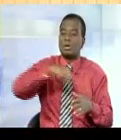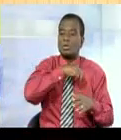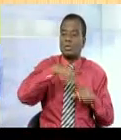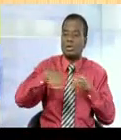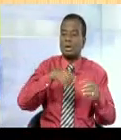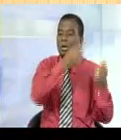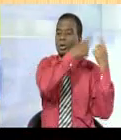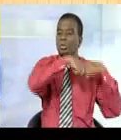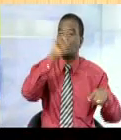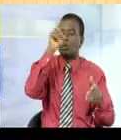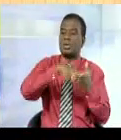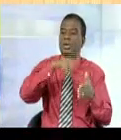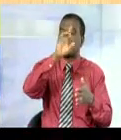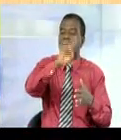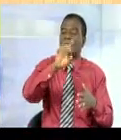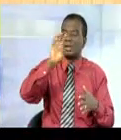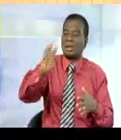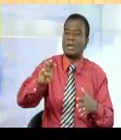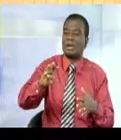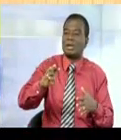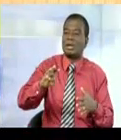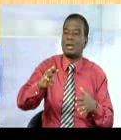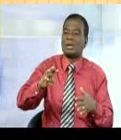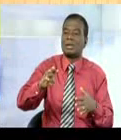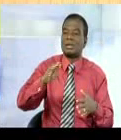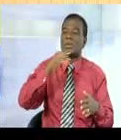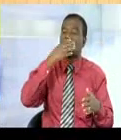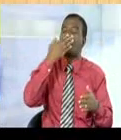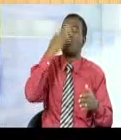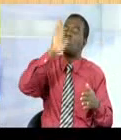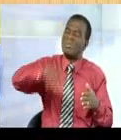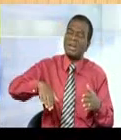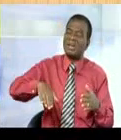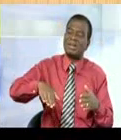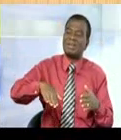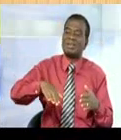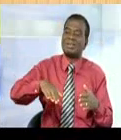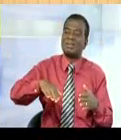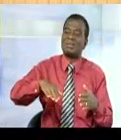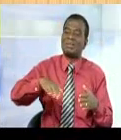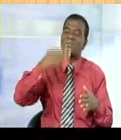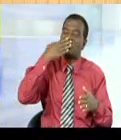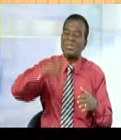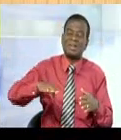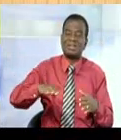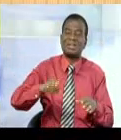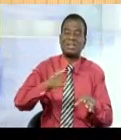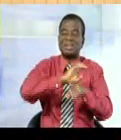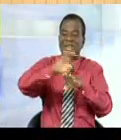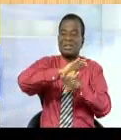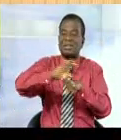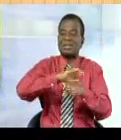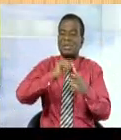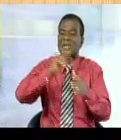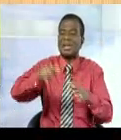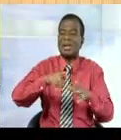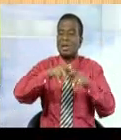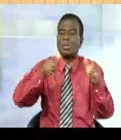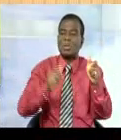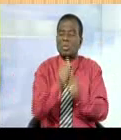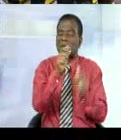depuis 1984 est mal calculée. Celui qui a la plus grande superficie paye moins